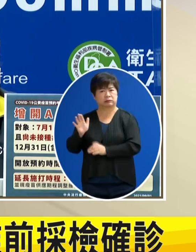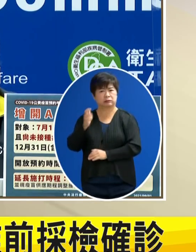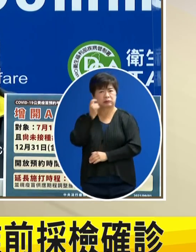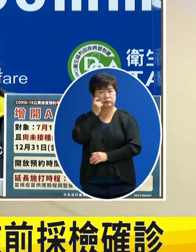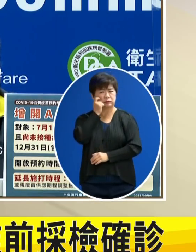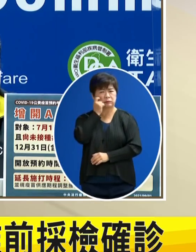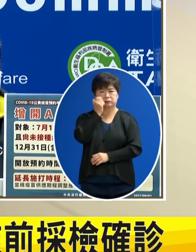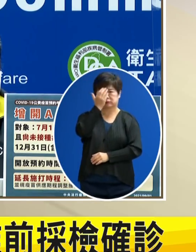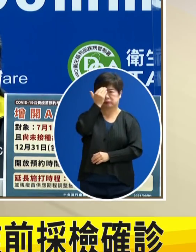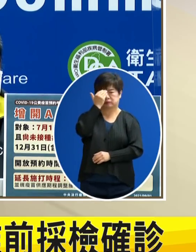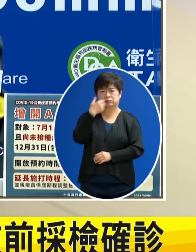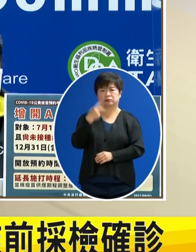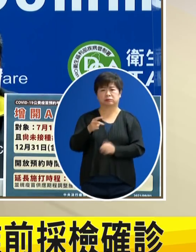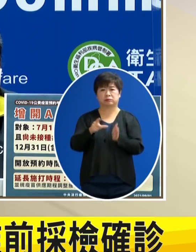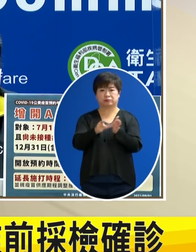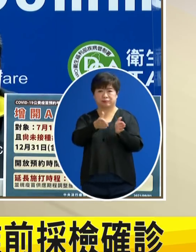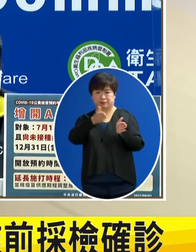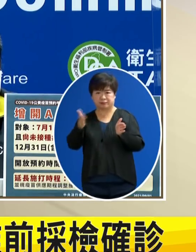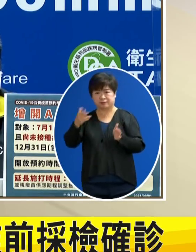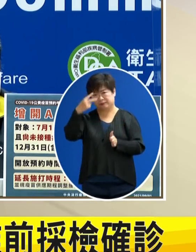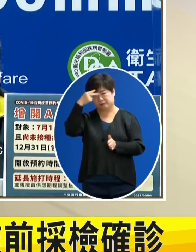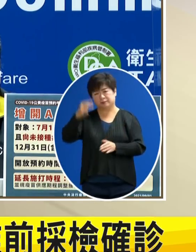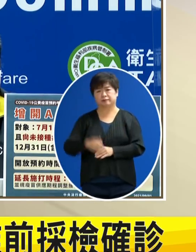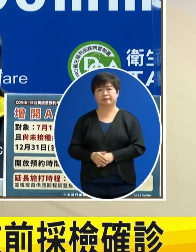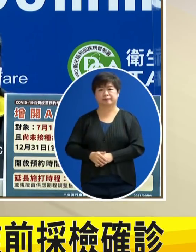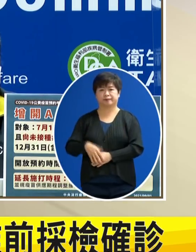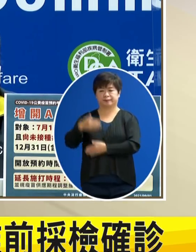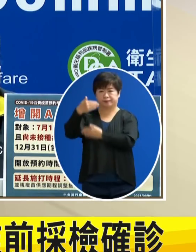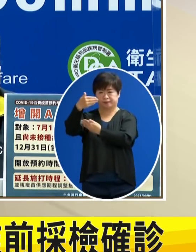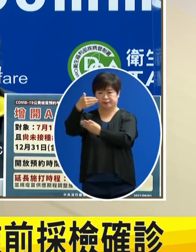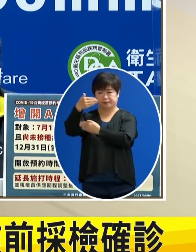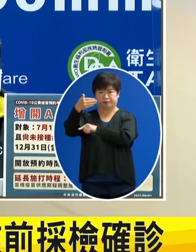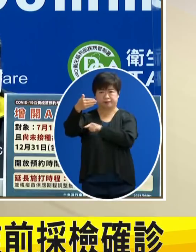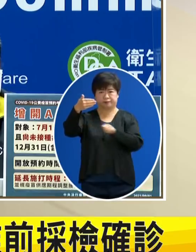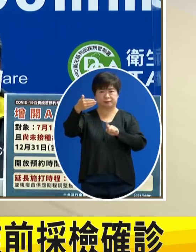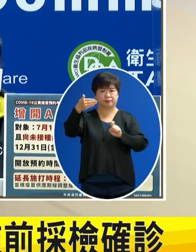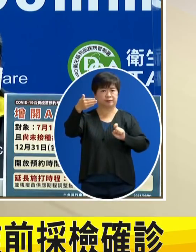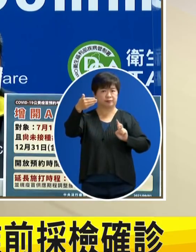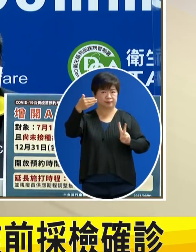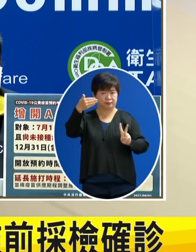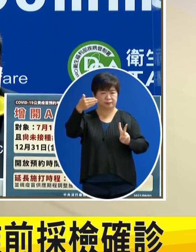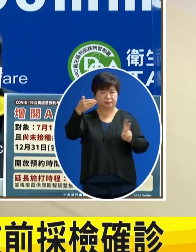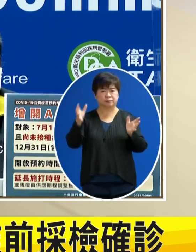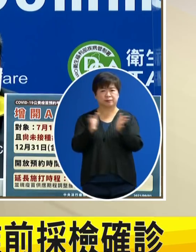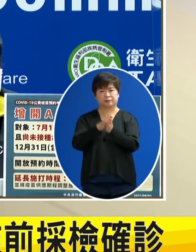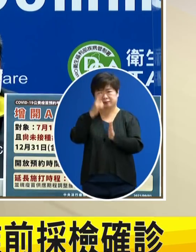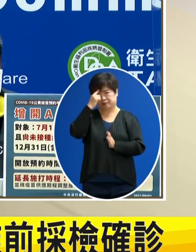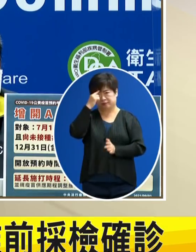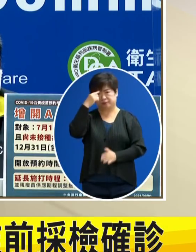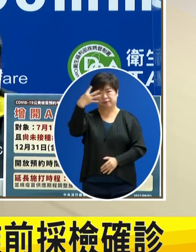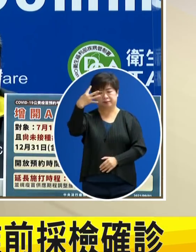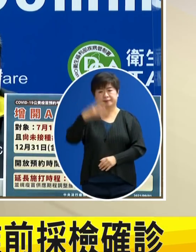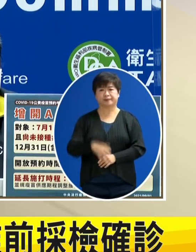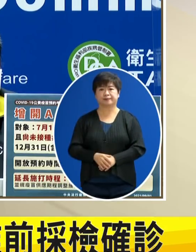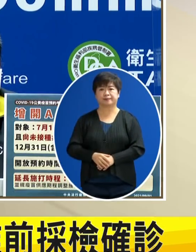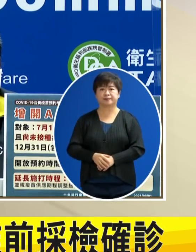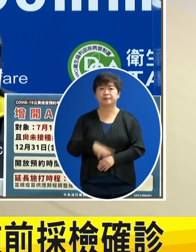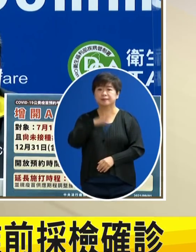哈，所以我们再延长2天，好，从9月9号施打到9月12号，好，所以这